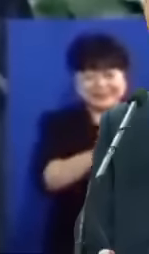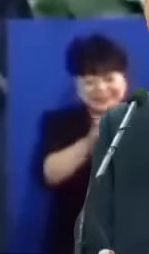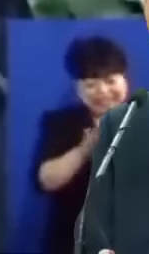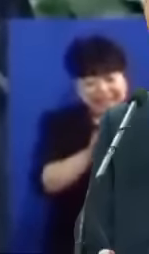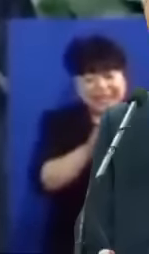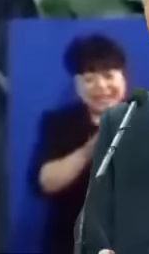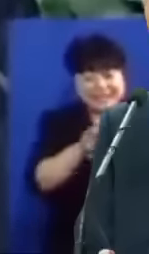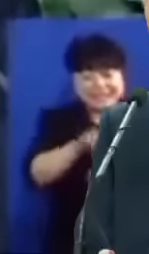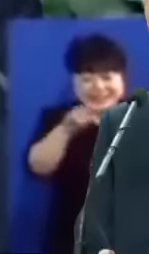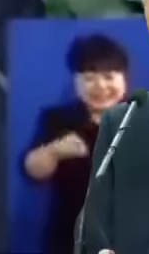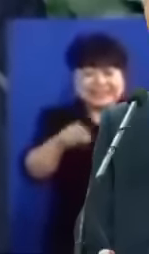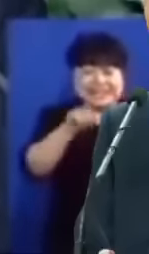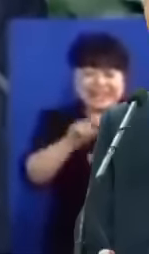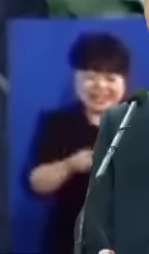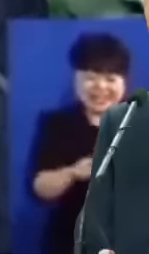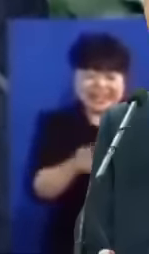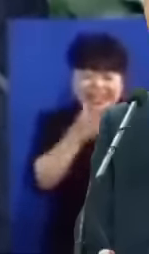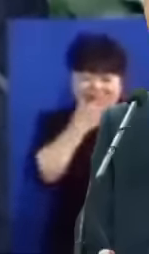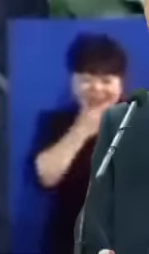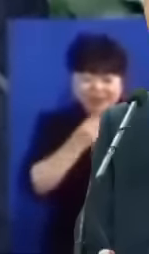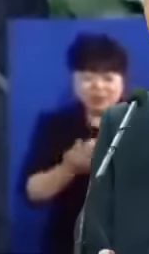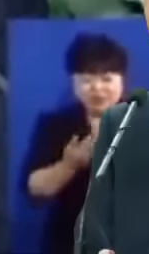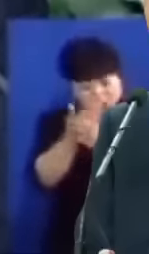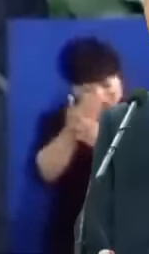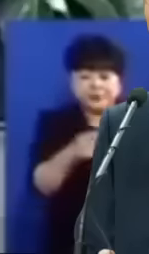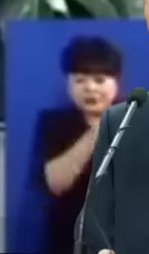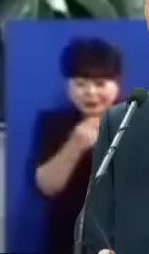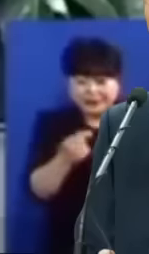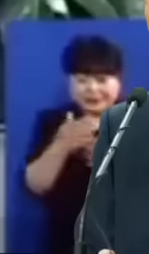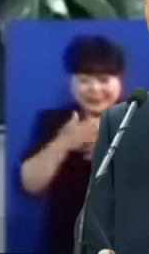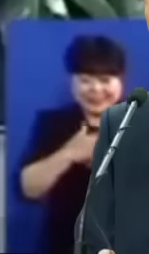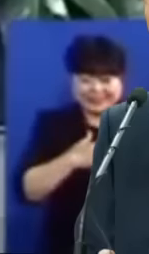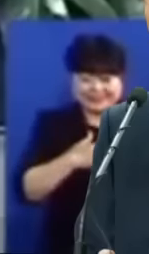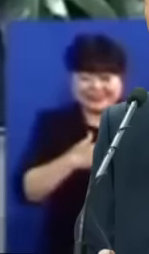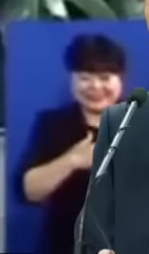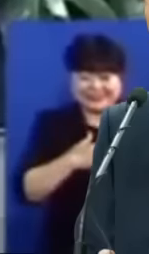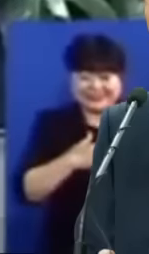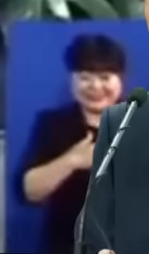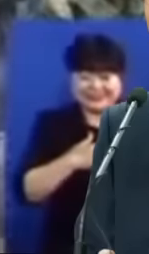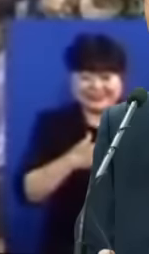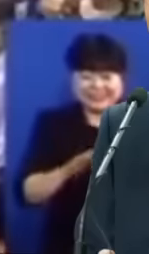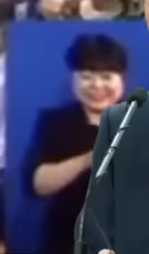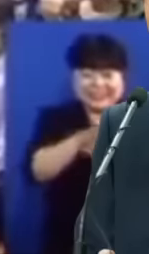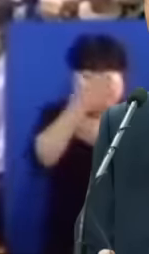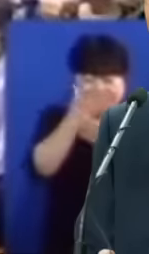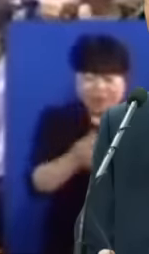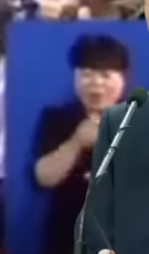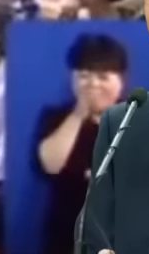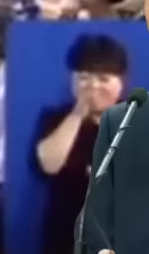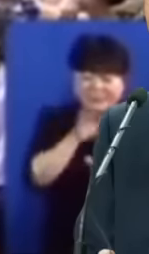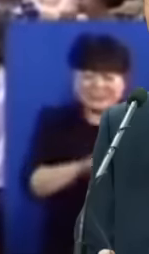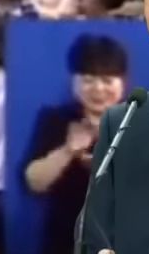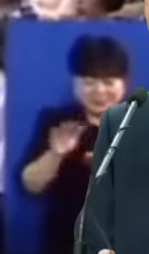사랑을 우리가 실천할 때 우리에게 행복이 솟아나는 것입니다. 나는 사랑받고 있습니다.